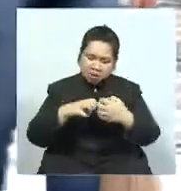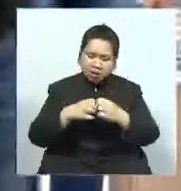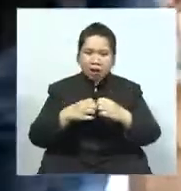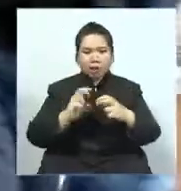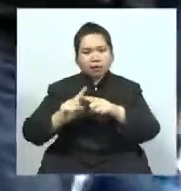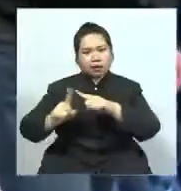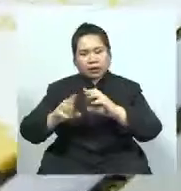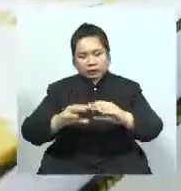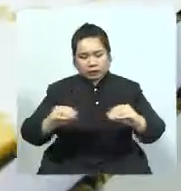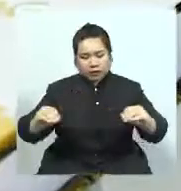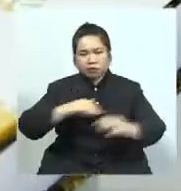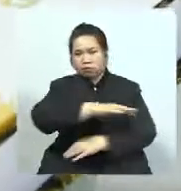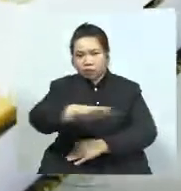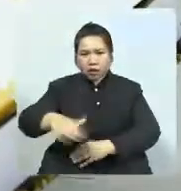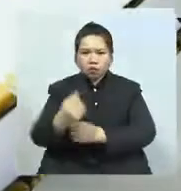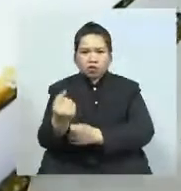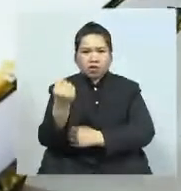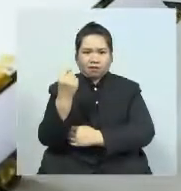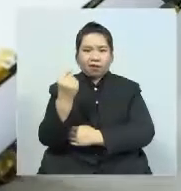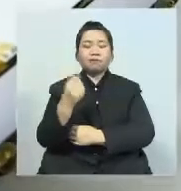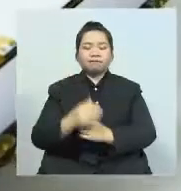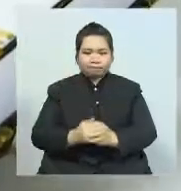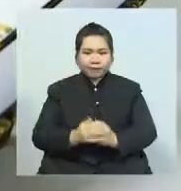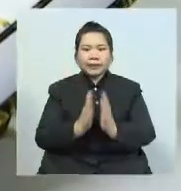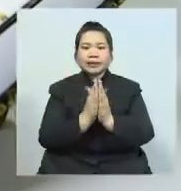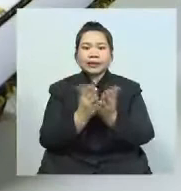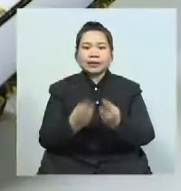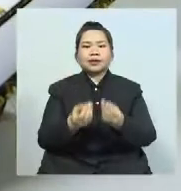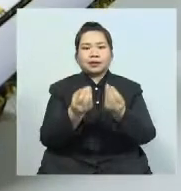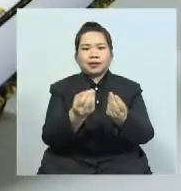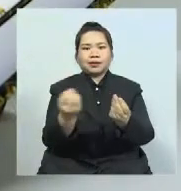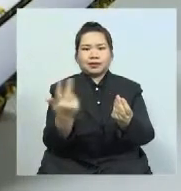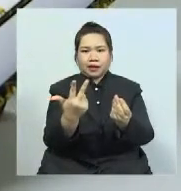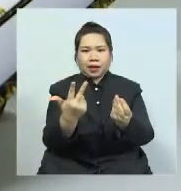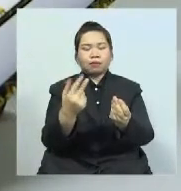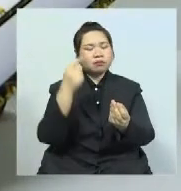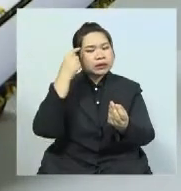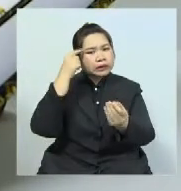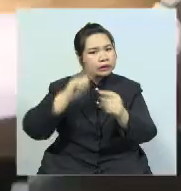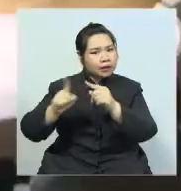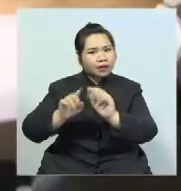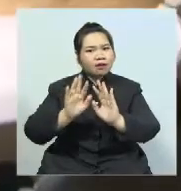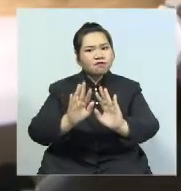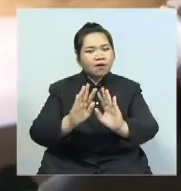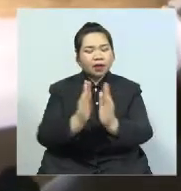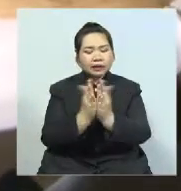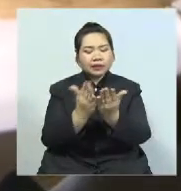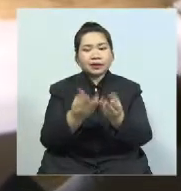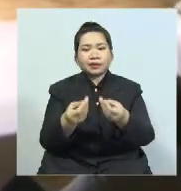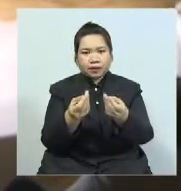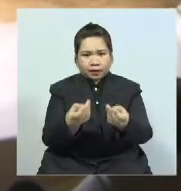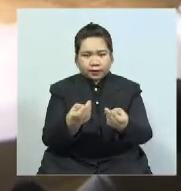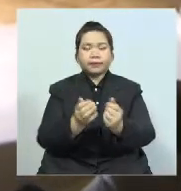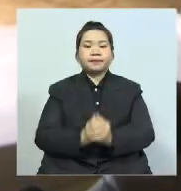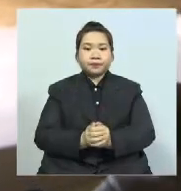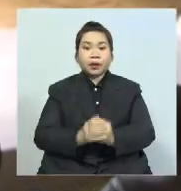แข็งไปด้วยกันจึงขอมอบหนังสือ3เล่มนี้ไว้เพื่อสะท้อนแนวคิดดังกล่าวไว้ณที่นี้หลังเสร็จสิ้น